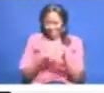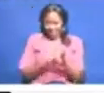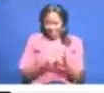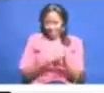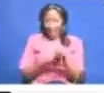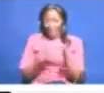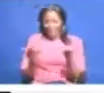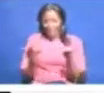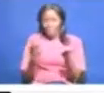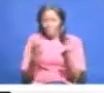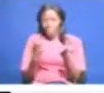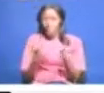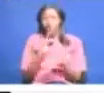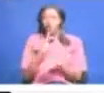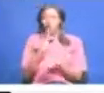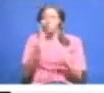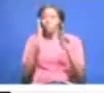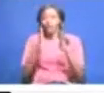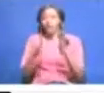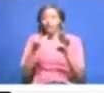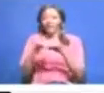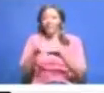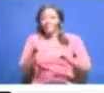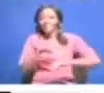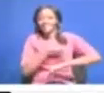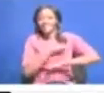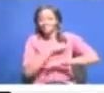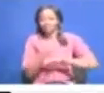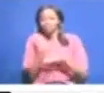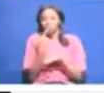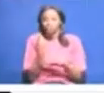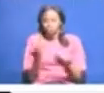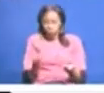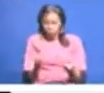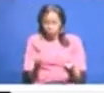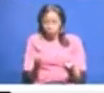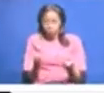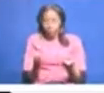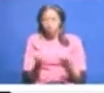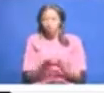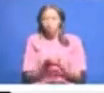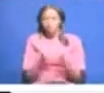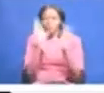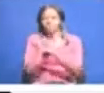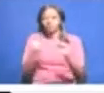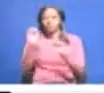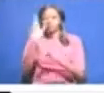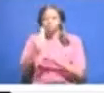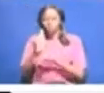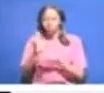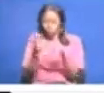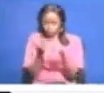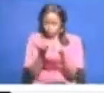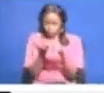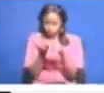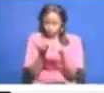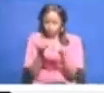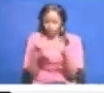jeshi nchini Rais Uhuru Kenyatta atawasili wakati wowote kutoka sasa.